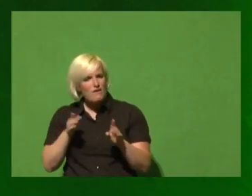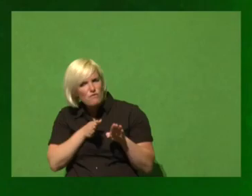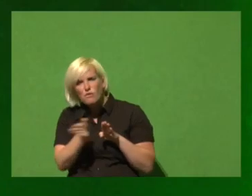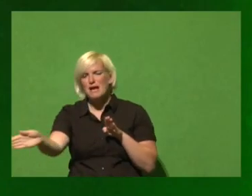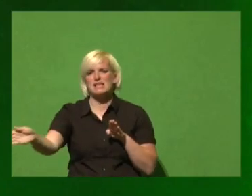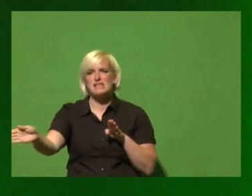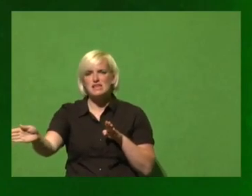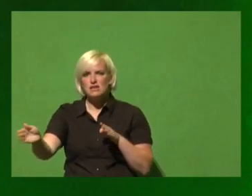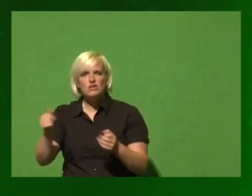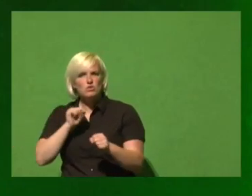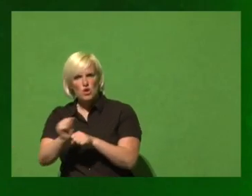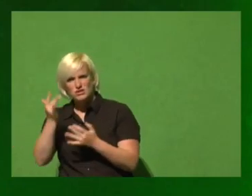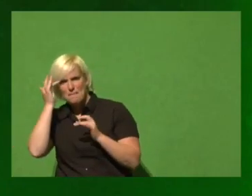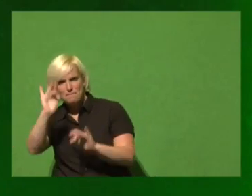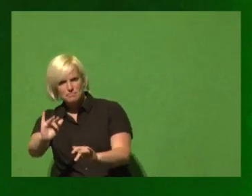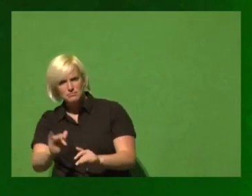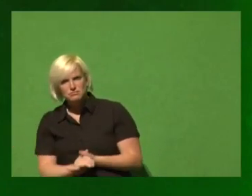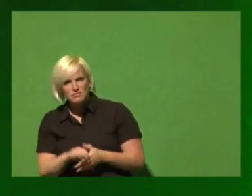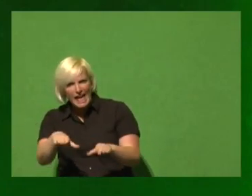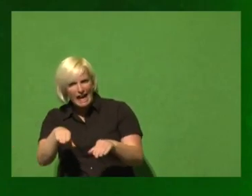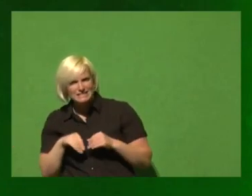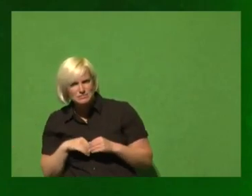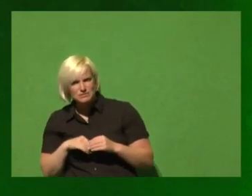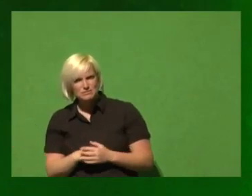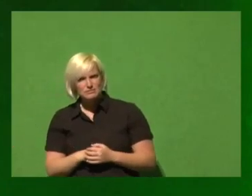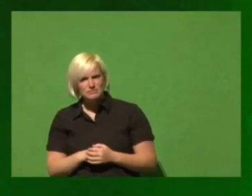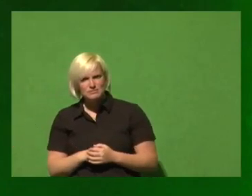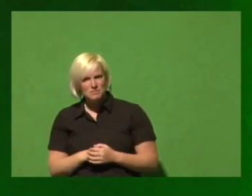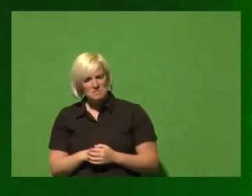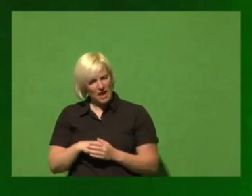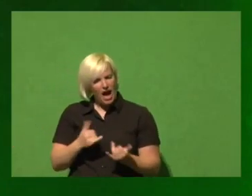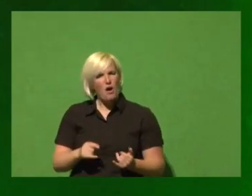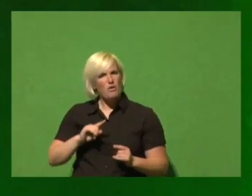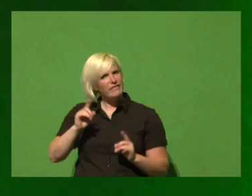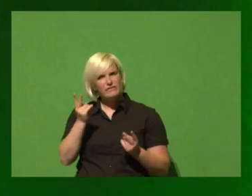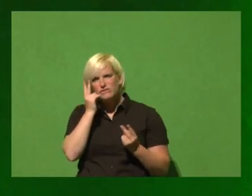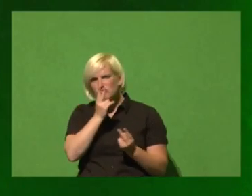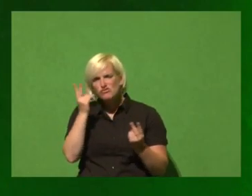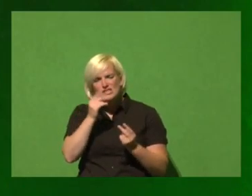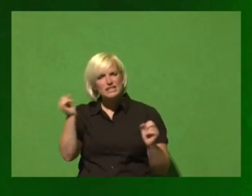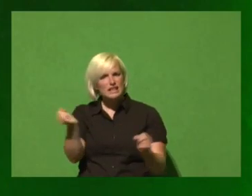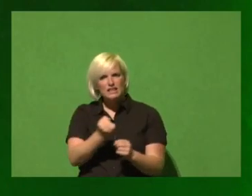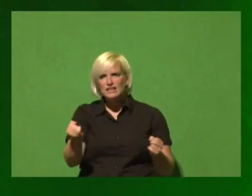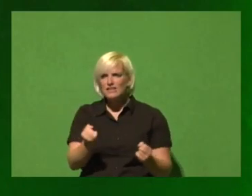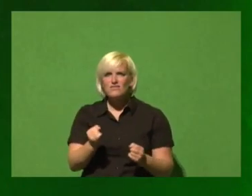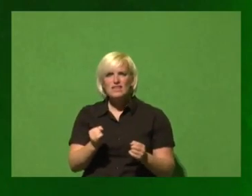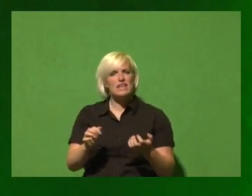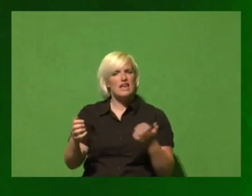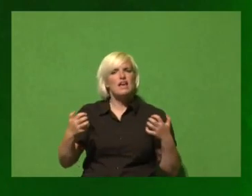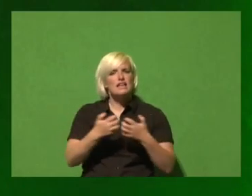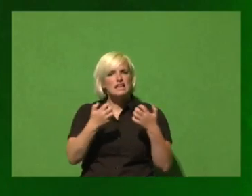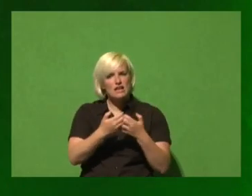soll. Es ist im 21. Jahrhundert nicht nachvollziehbar, dass ein aus der Not der Nachkriegszeit